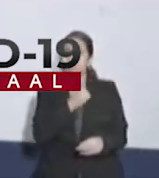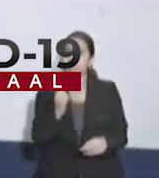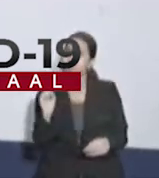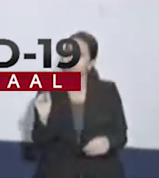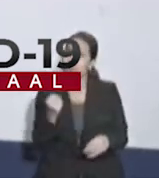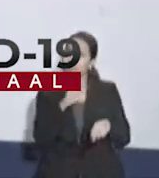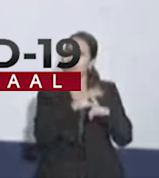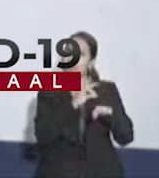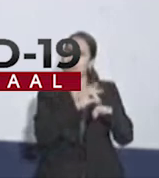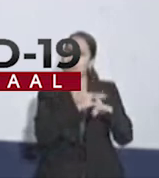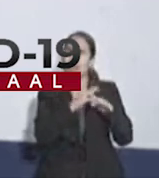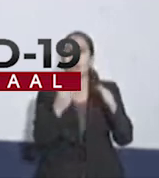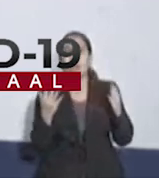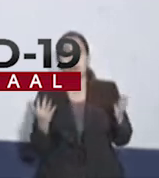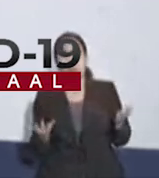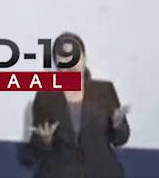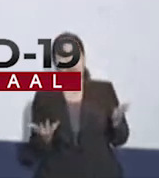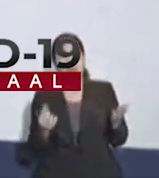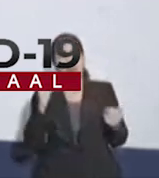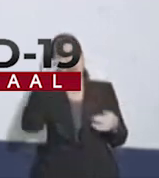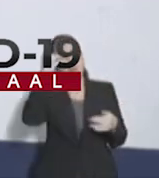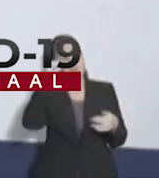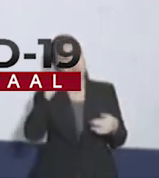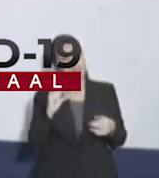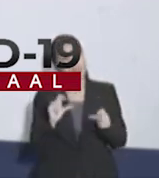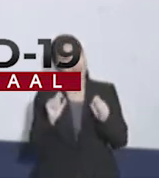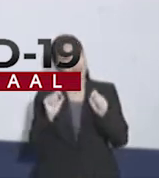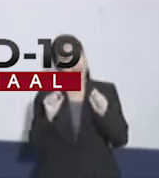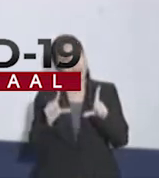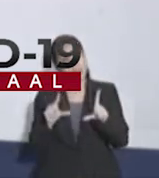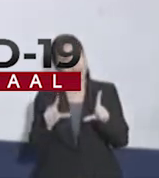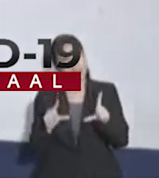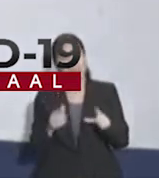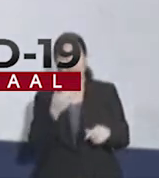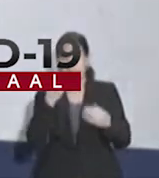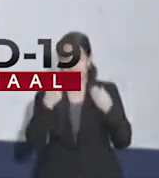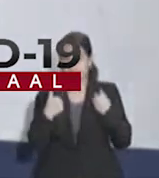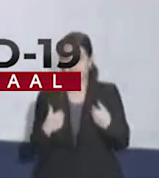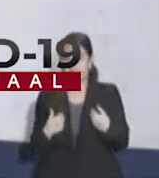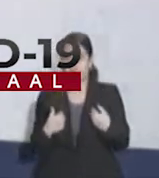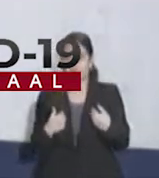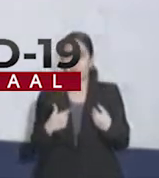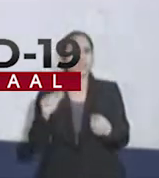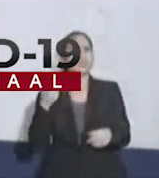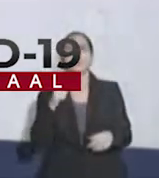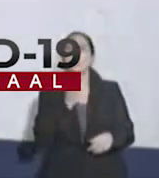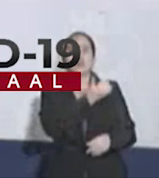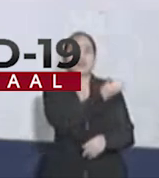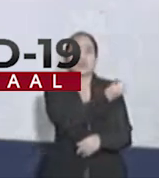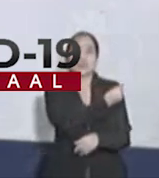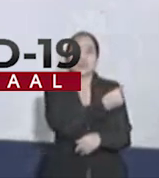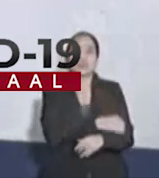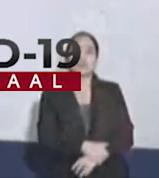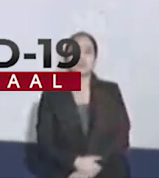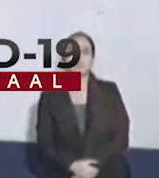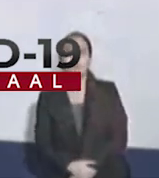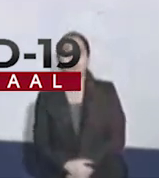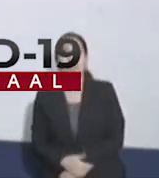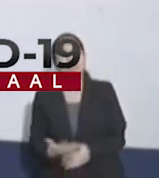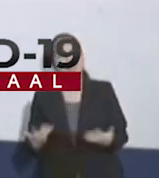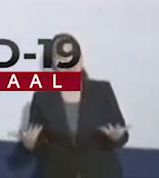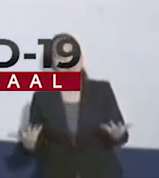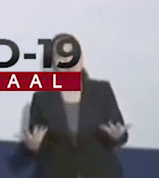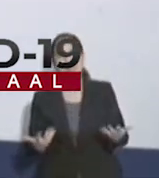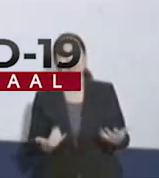ook dat die minder besmettelijk is dan een niet-gevaccineerde die besmet is. Dus het heeft absoluut heel